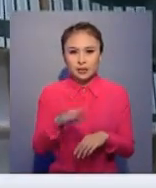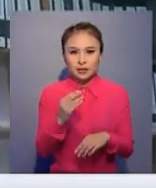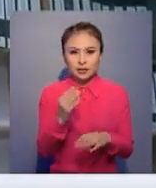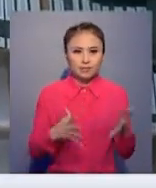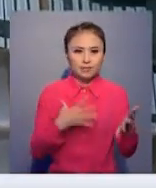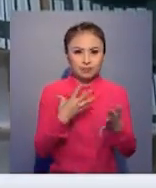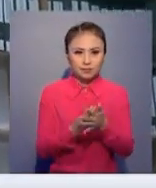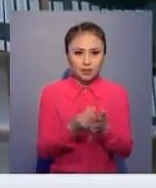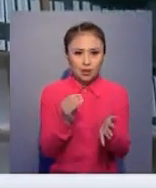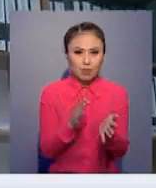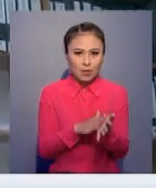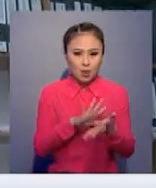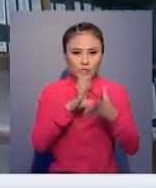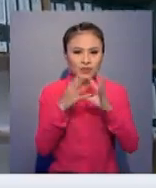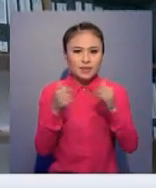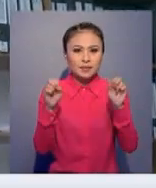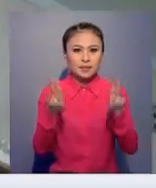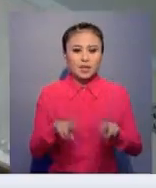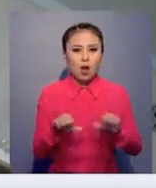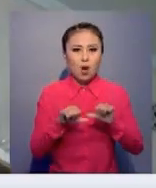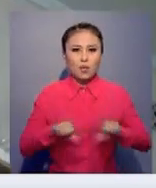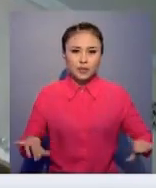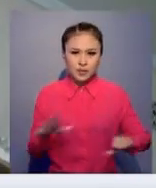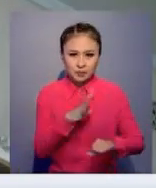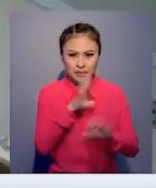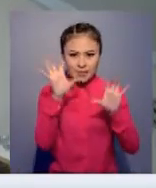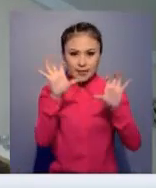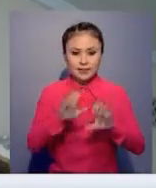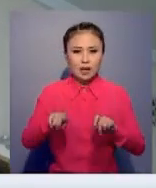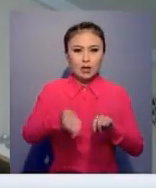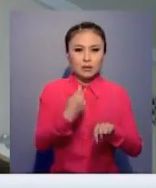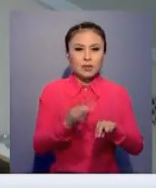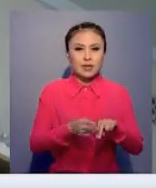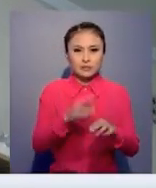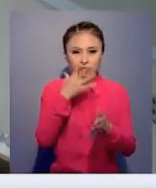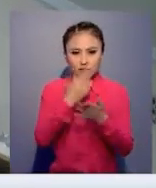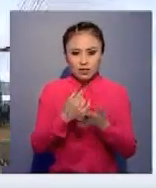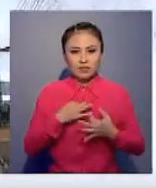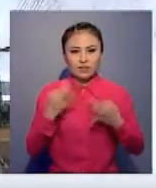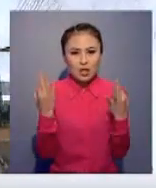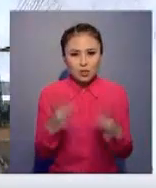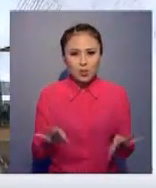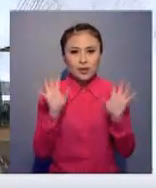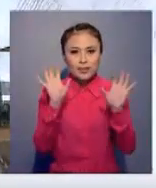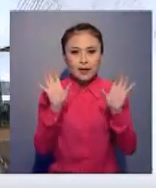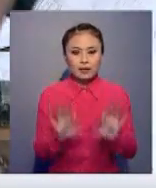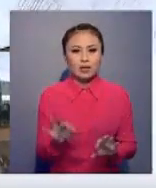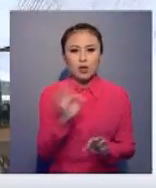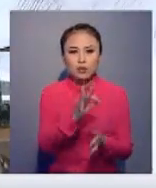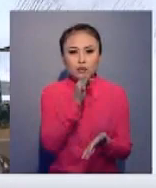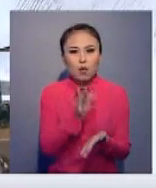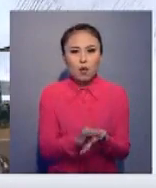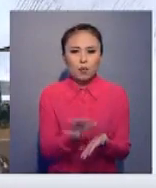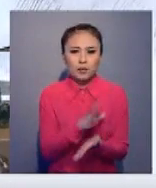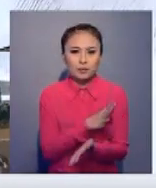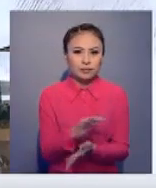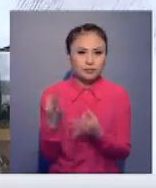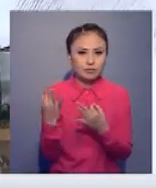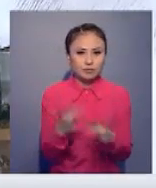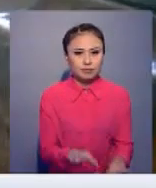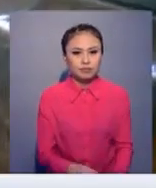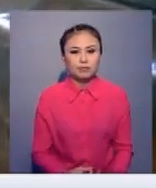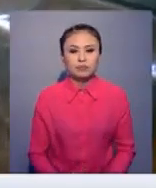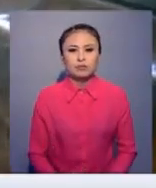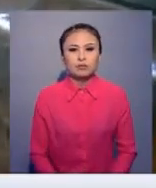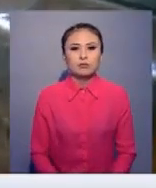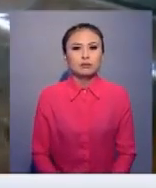төленді. Оның көлемін арнайы комиссия белгіледі. Ал заңсыз қаруды өз еркімен өткізген тұлғалар заң алдындағы жауапкершіліктен